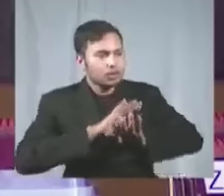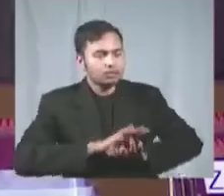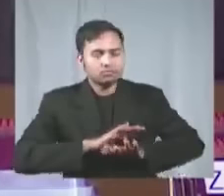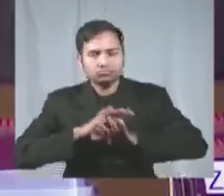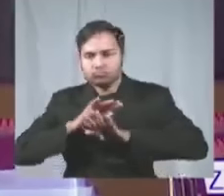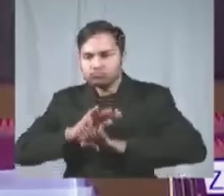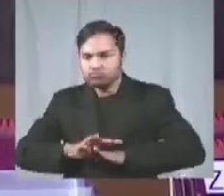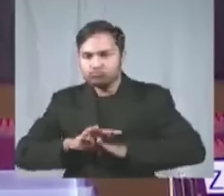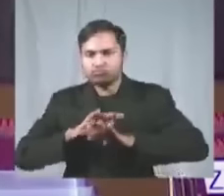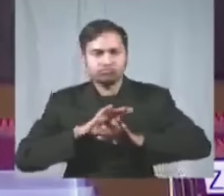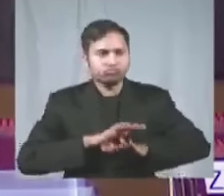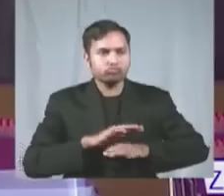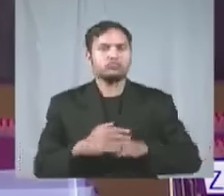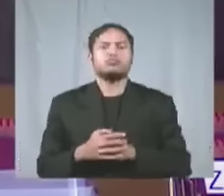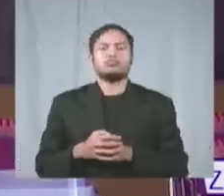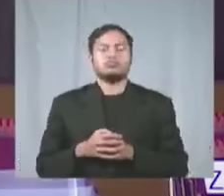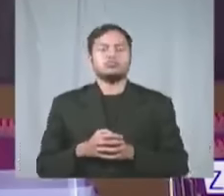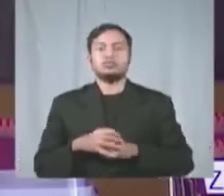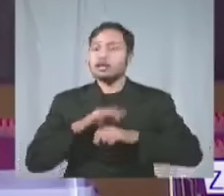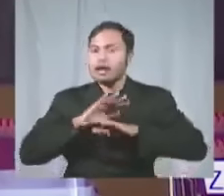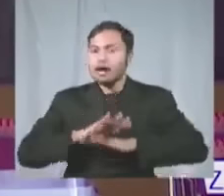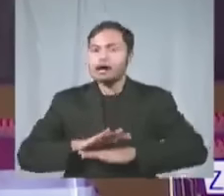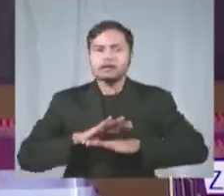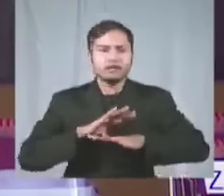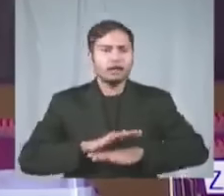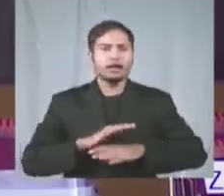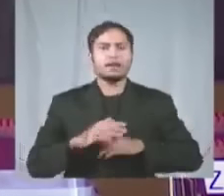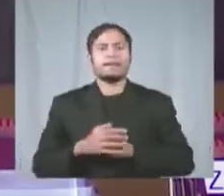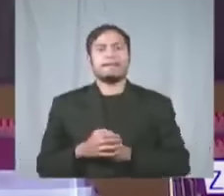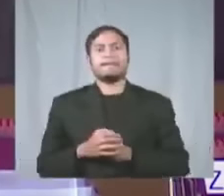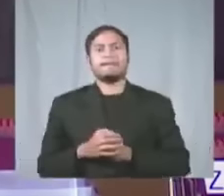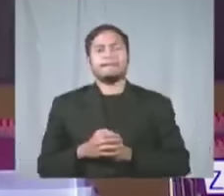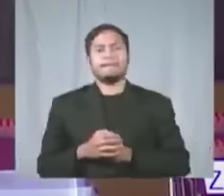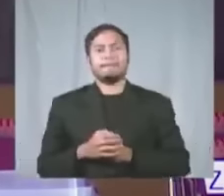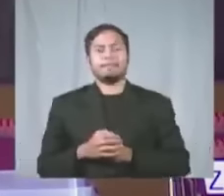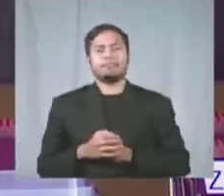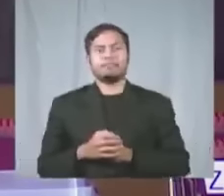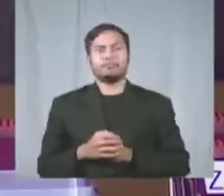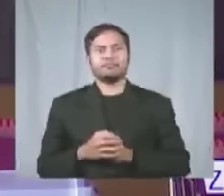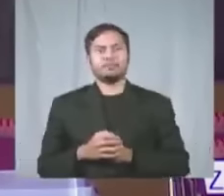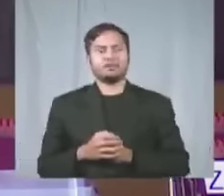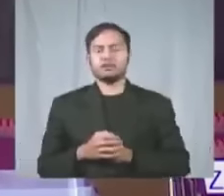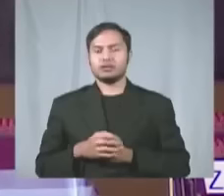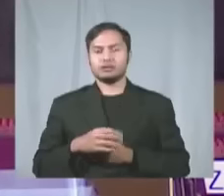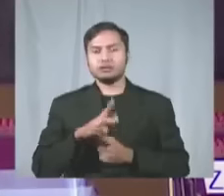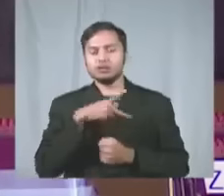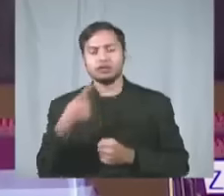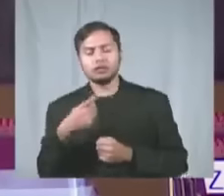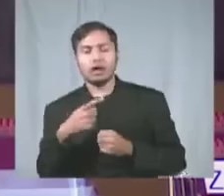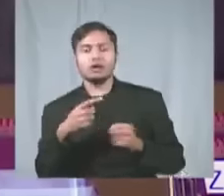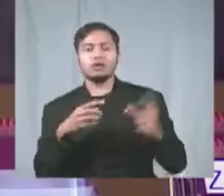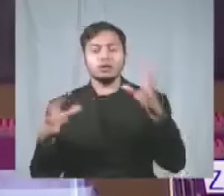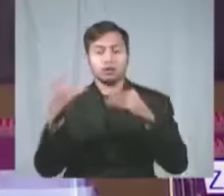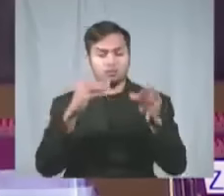tertib. Mohon tenang untuk tetap tertib. Kita tidak akan mulai debat ini